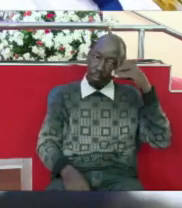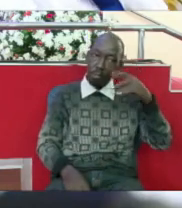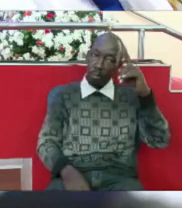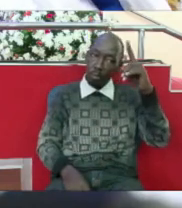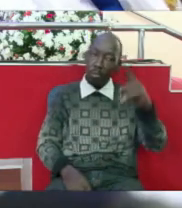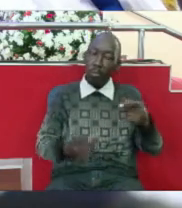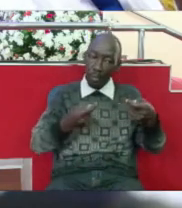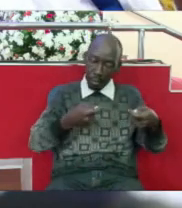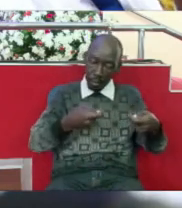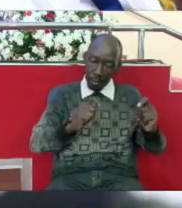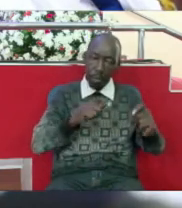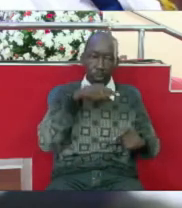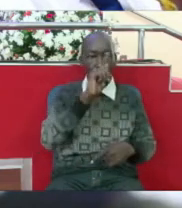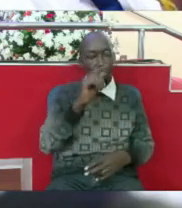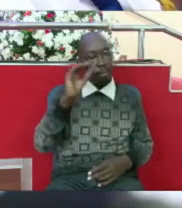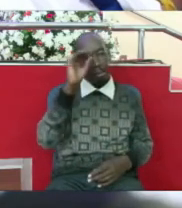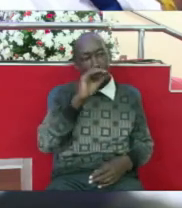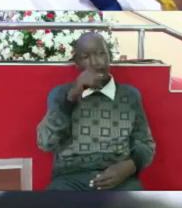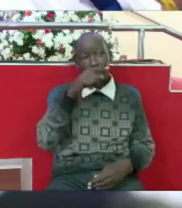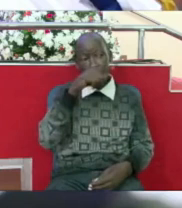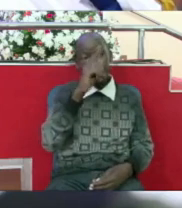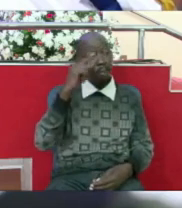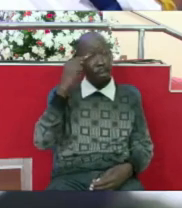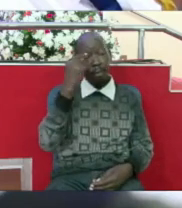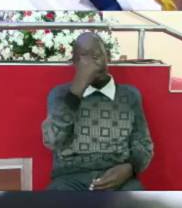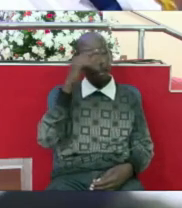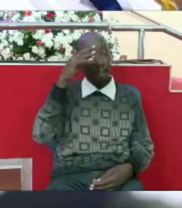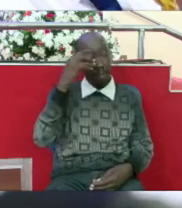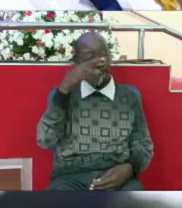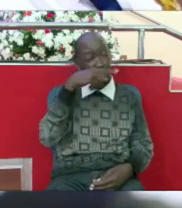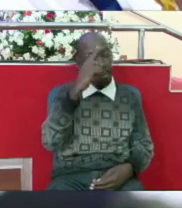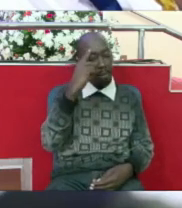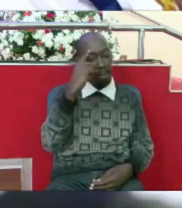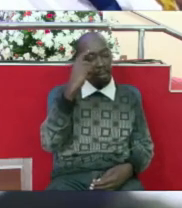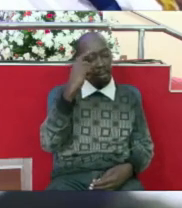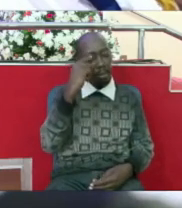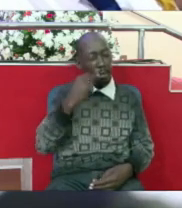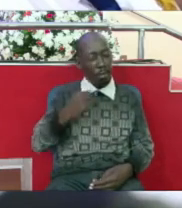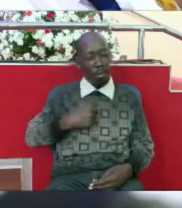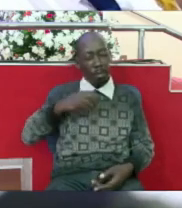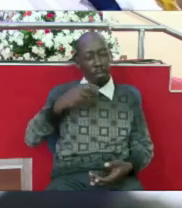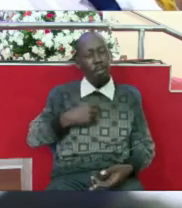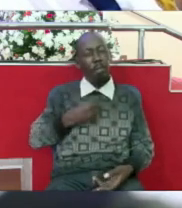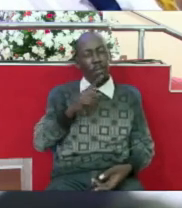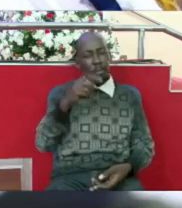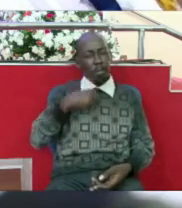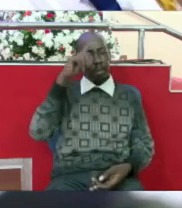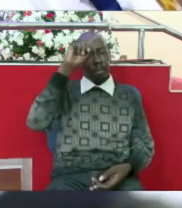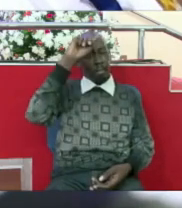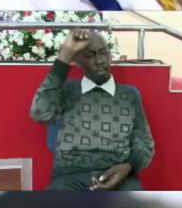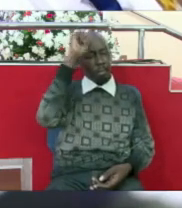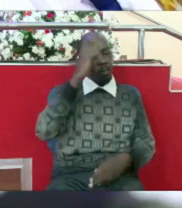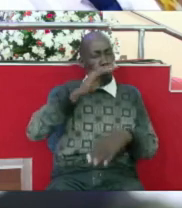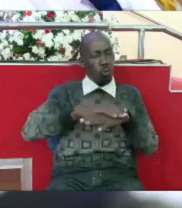And try to picture na ukaweze kuangalia makutazamia God's best for you. Jambo